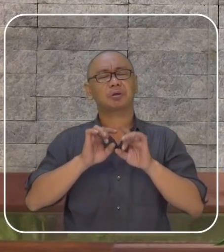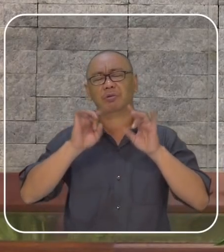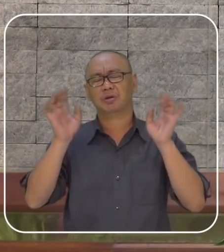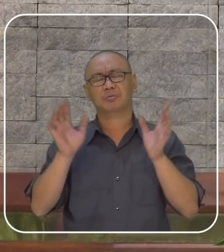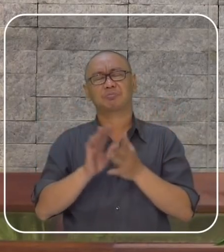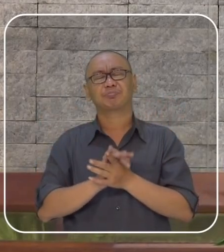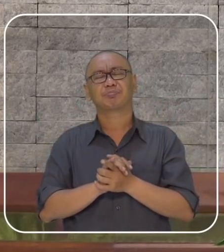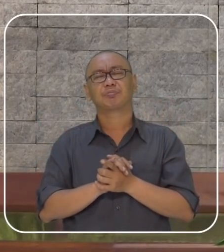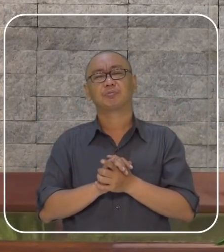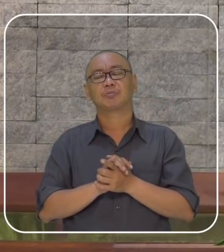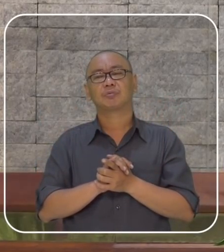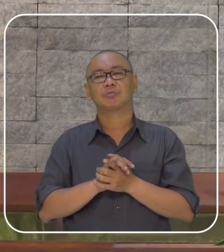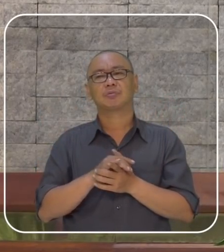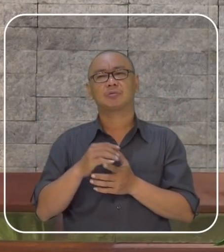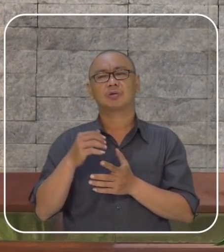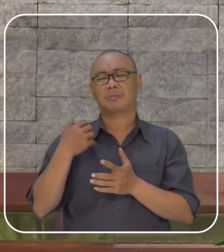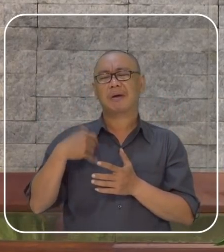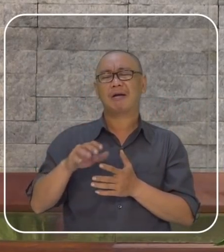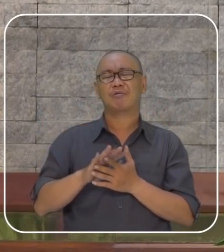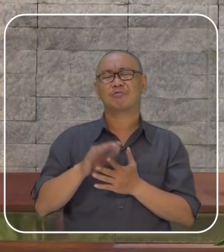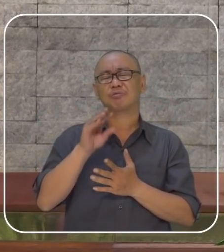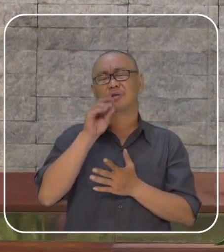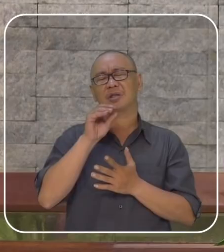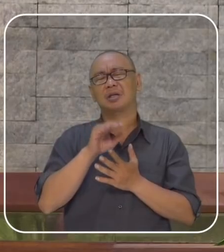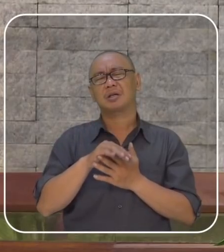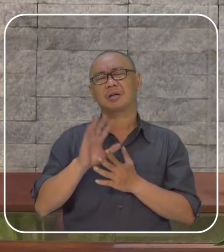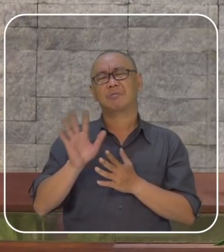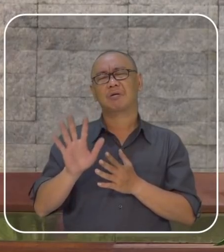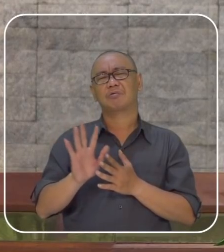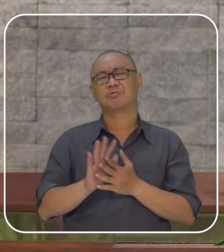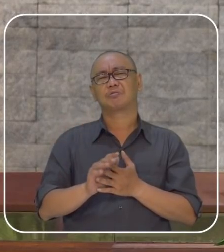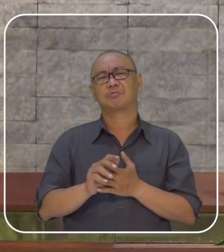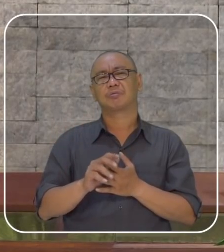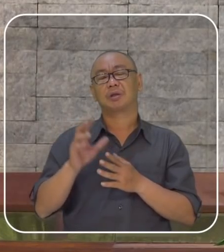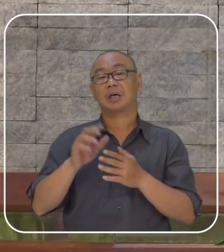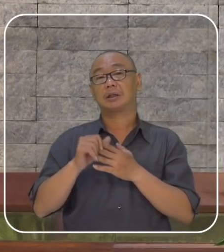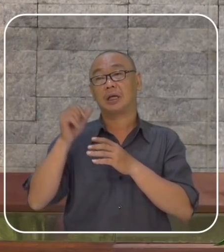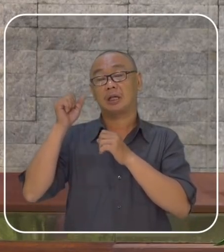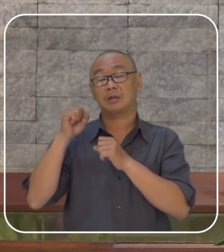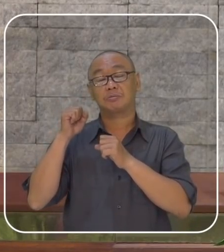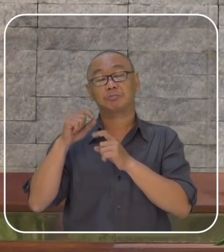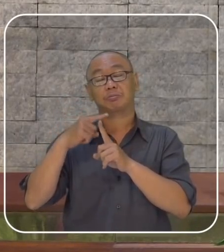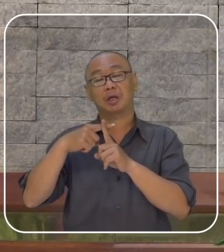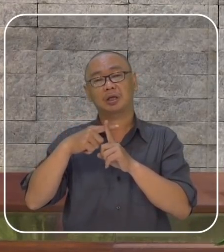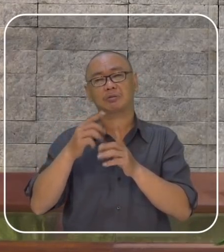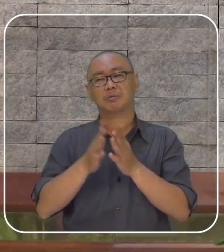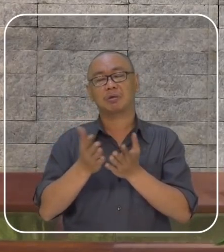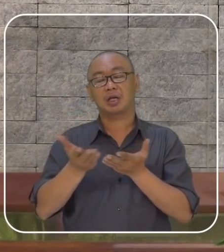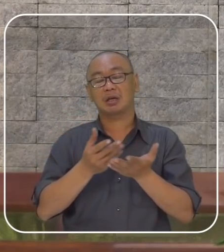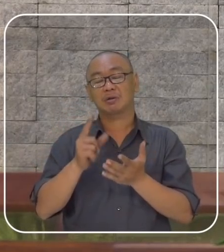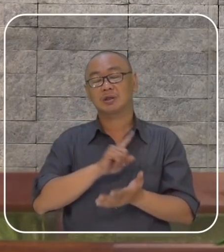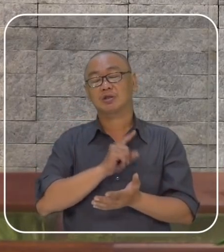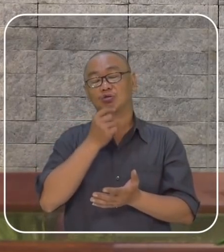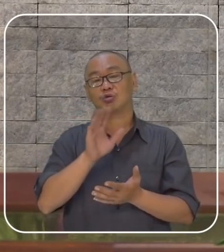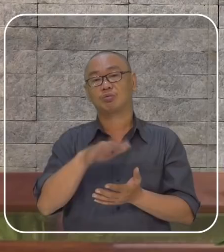Dan kalau kita mau berbicara mengikut Yesus yang menderita, berpegang pada salib, melayani dan memberi diri untuk